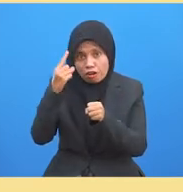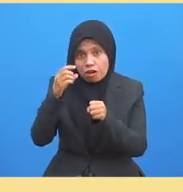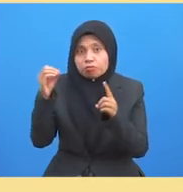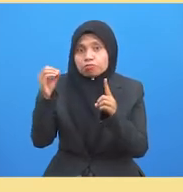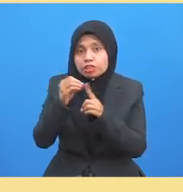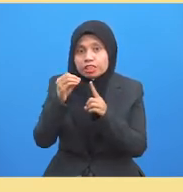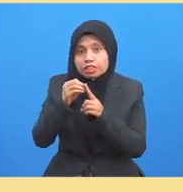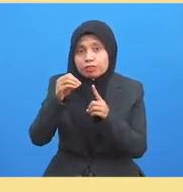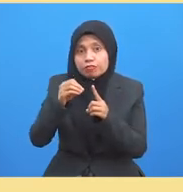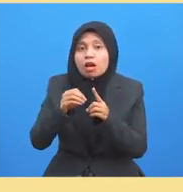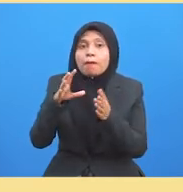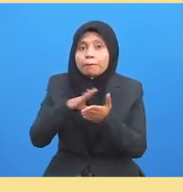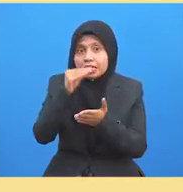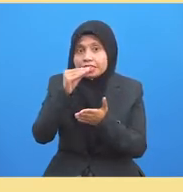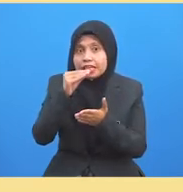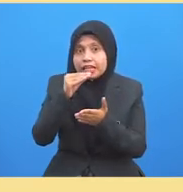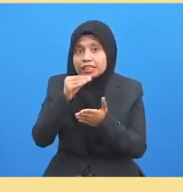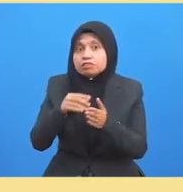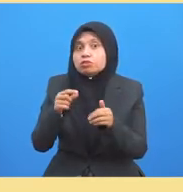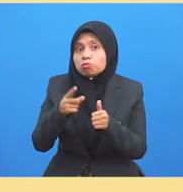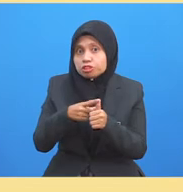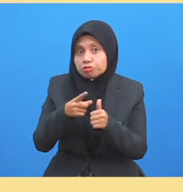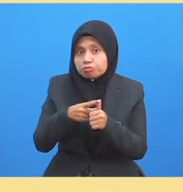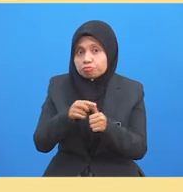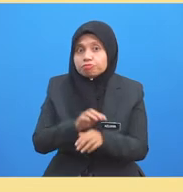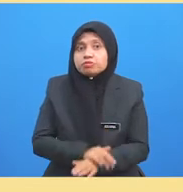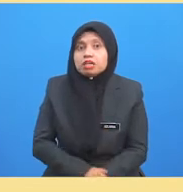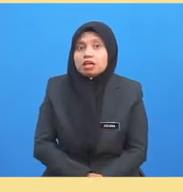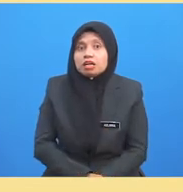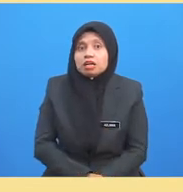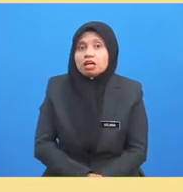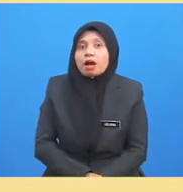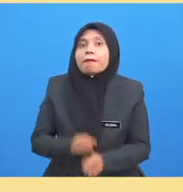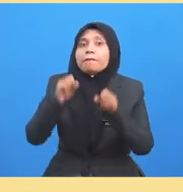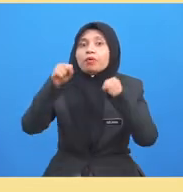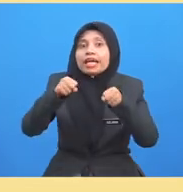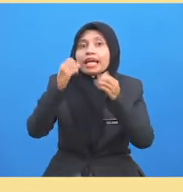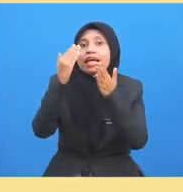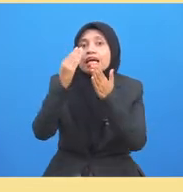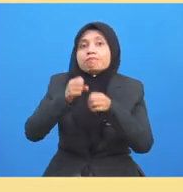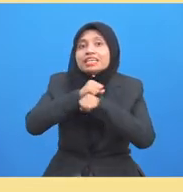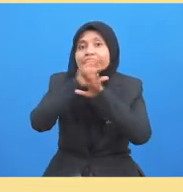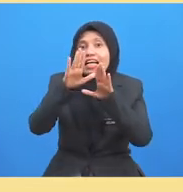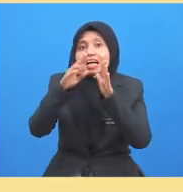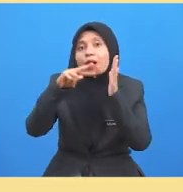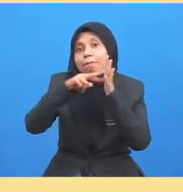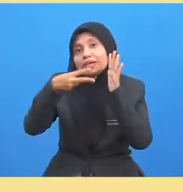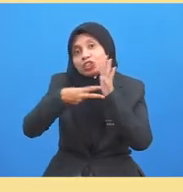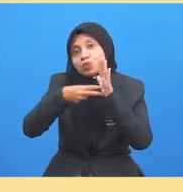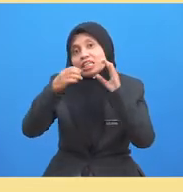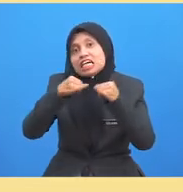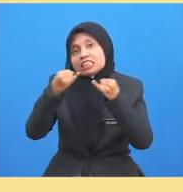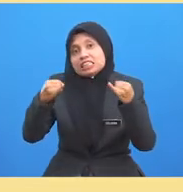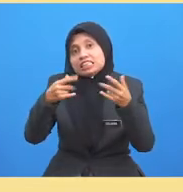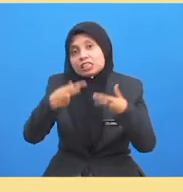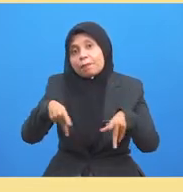nyatakan di awal rancangan tadi, iaitu boleh menerangkan definisi,